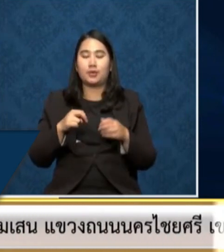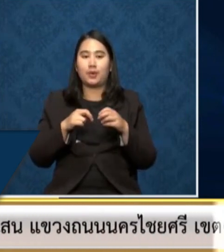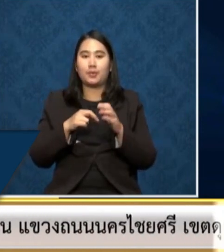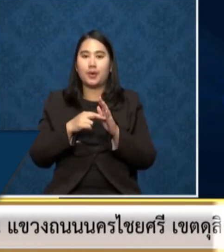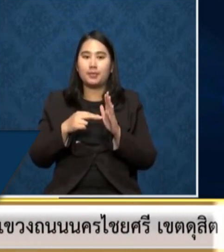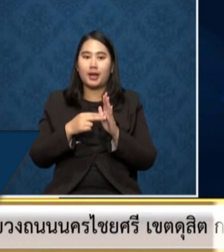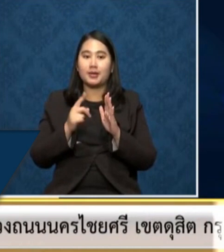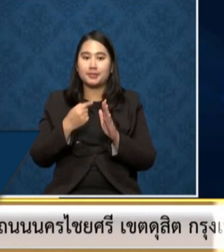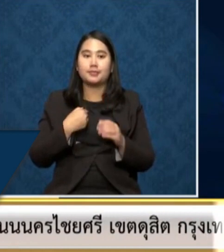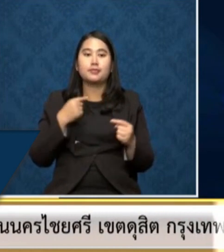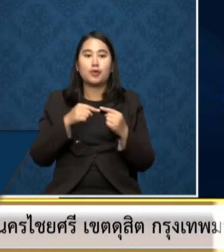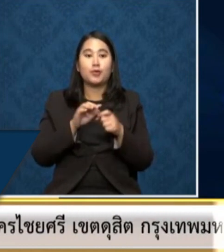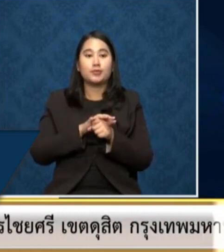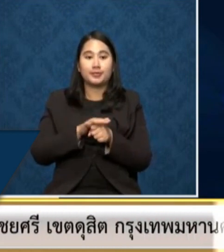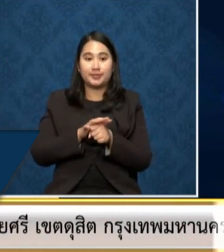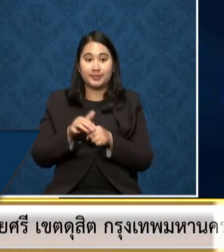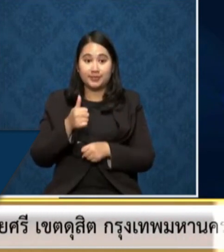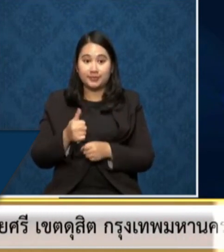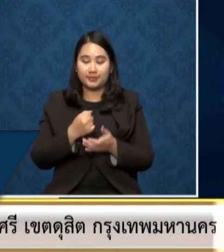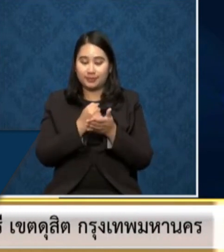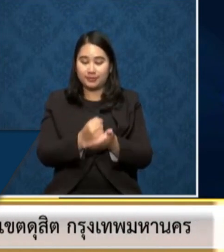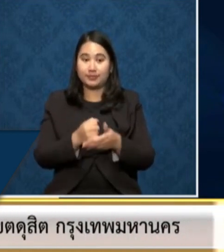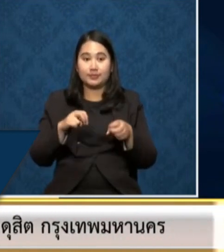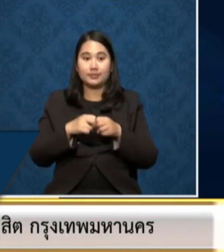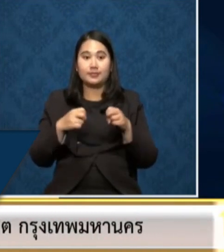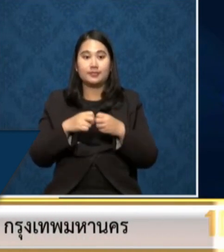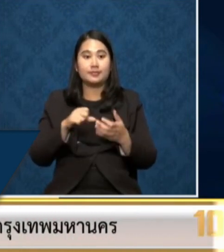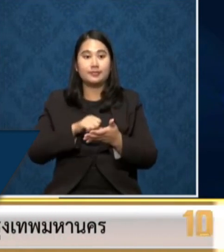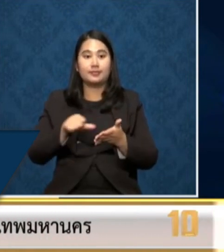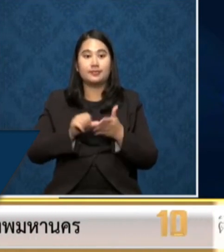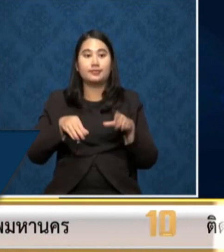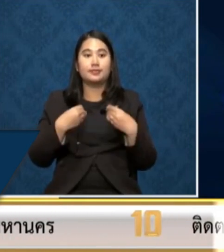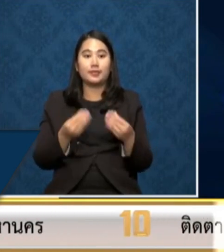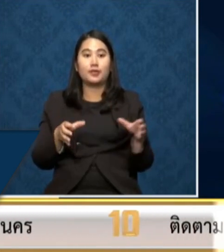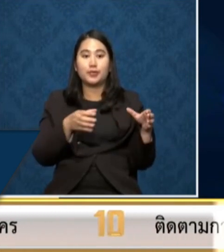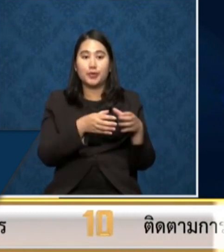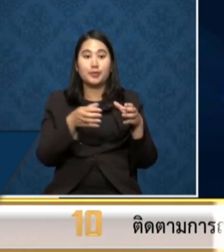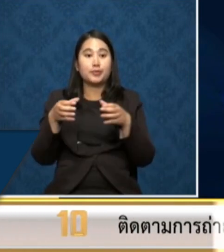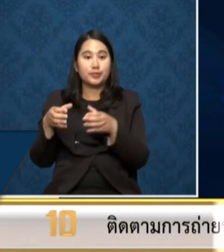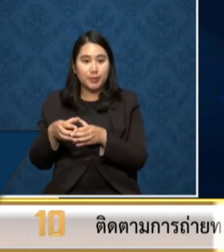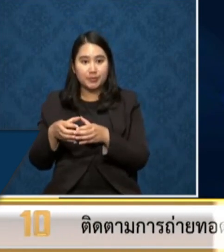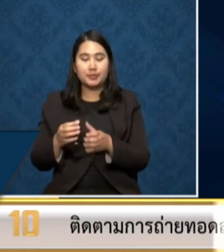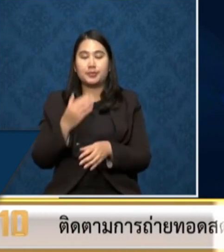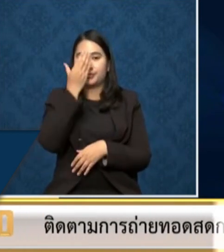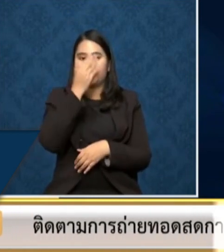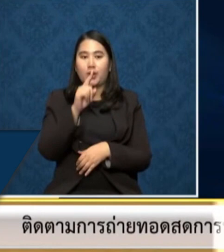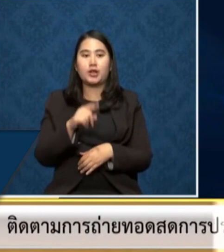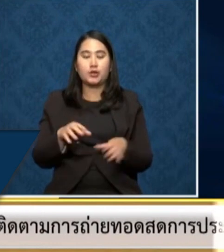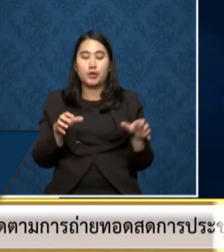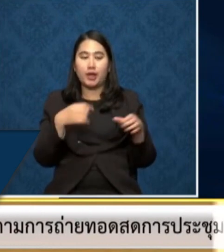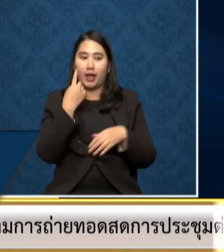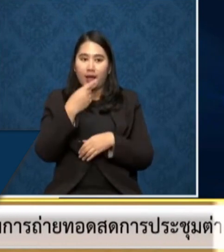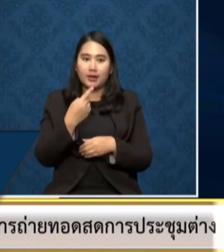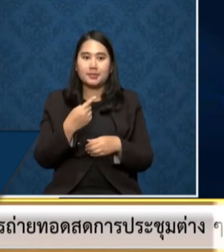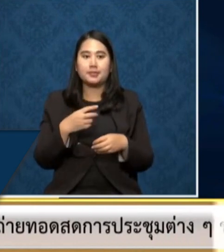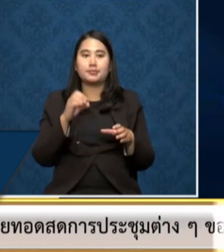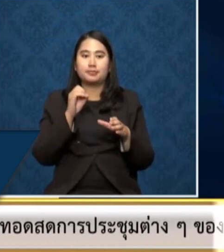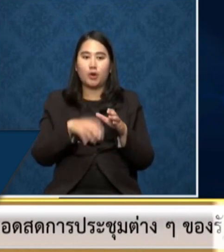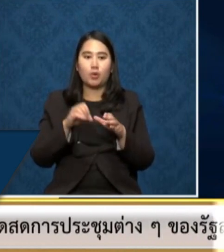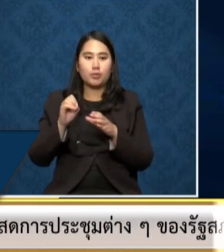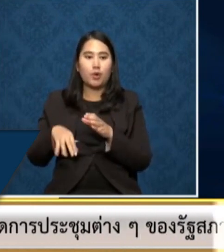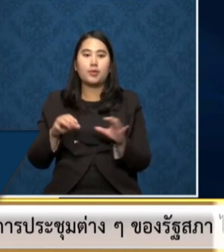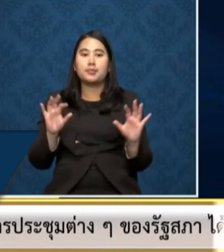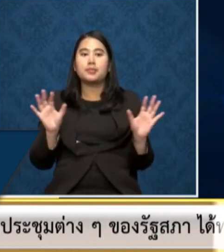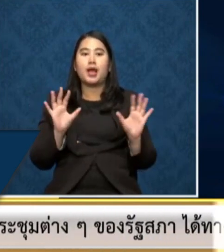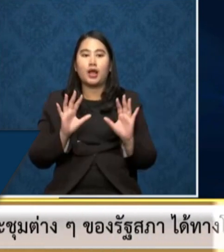เหมาะสมและเป็นธรรมช่วยแก้ปัญหาให้กับชาวประมงทุกกลุ่มเพื่อไม่ให้มีคนกลุ่มใดกลุ่มหนึ่งตกหล่น